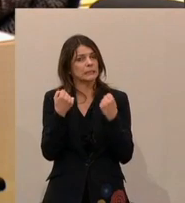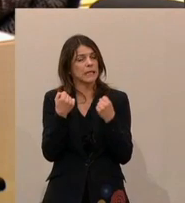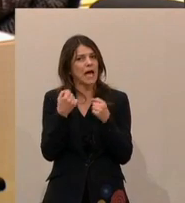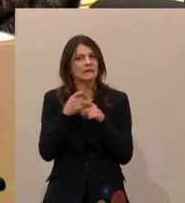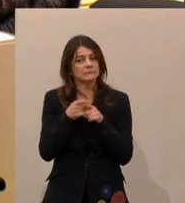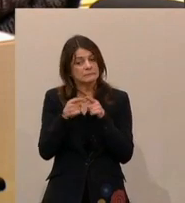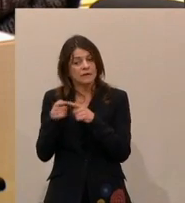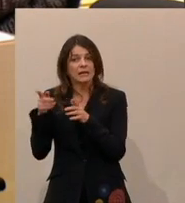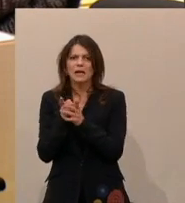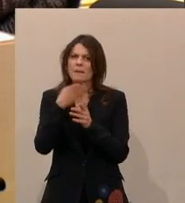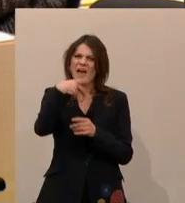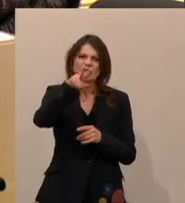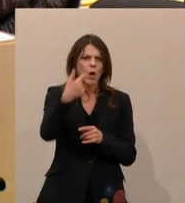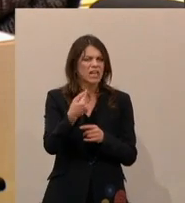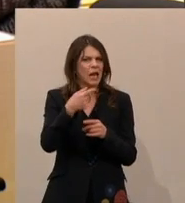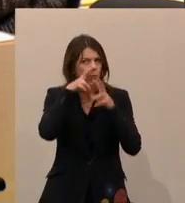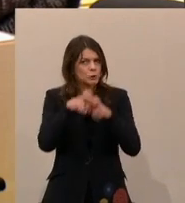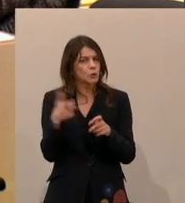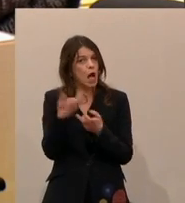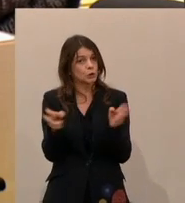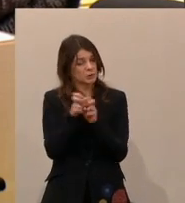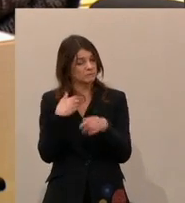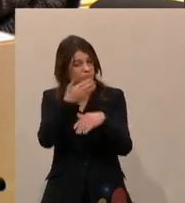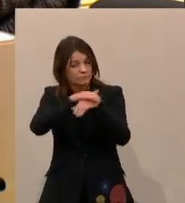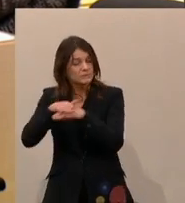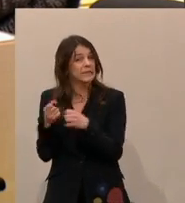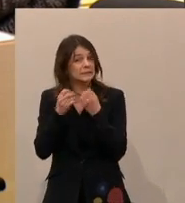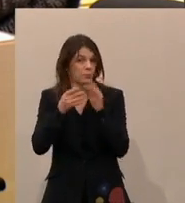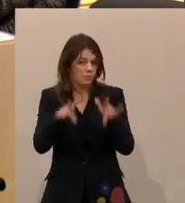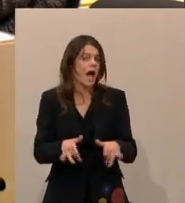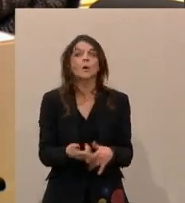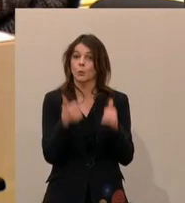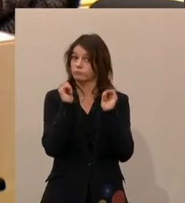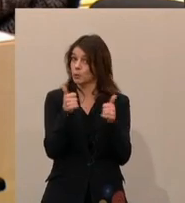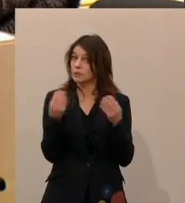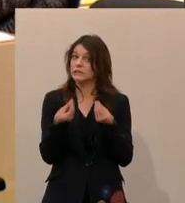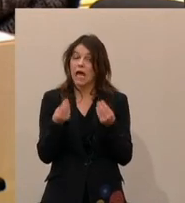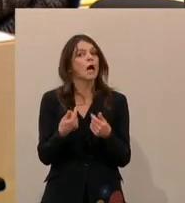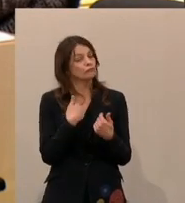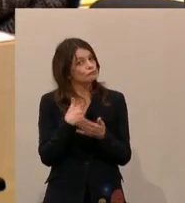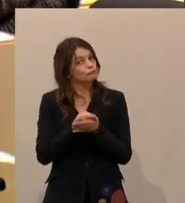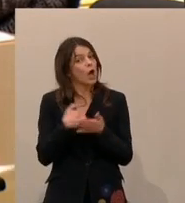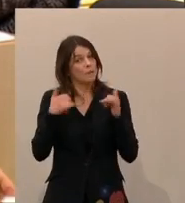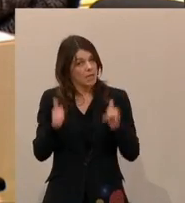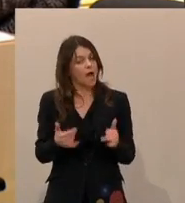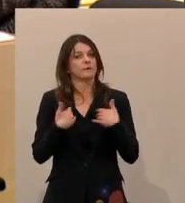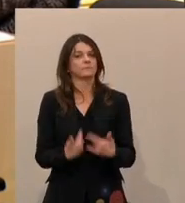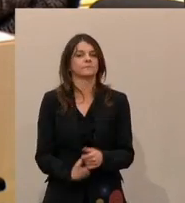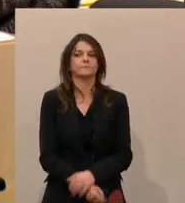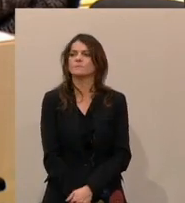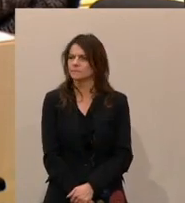die rund um den BVD-Untersuchungsausschuss zutage getreten sind. Das ist eine gute Sache. Ich begrüße das